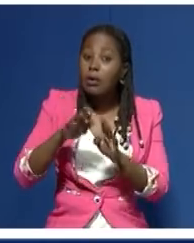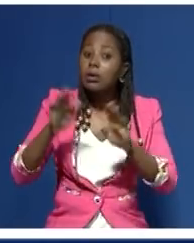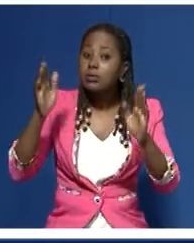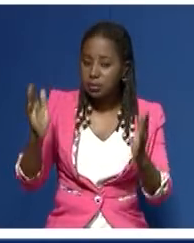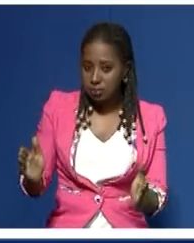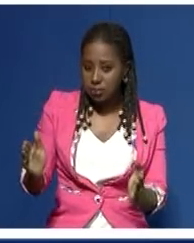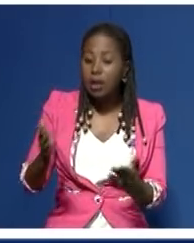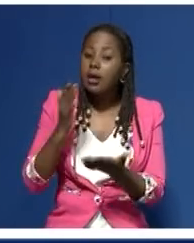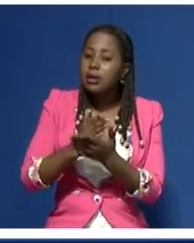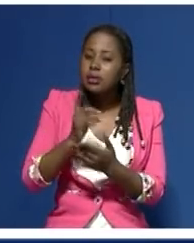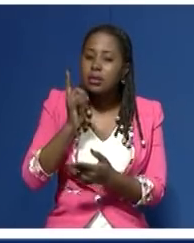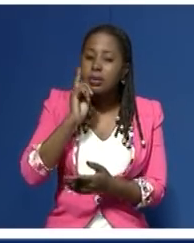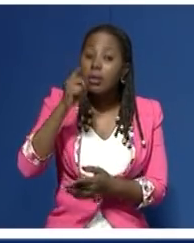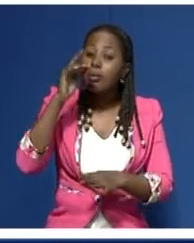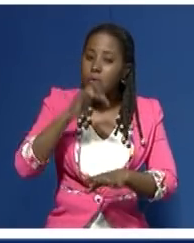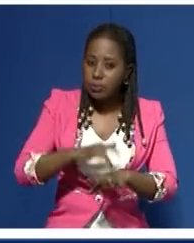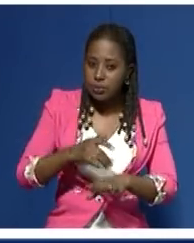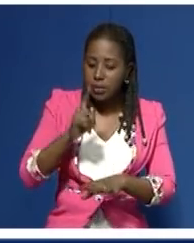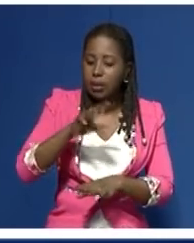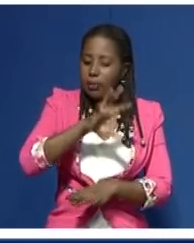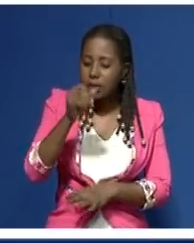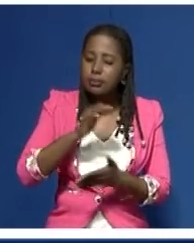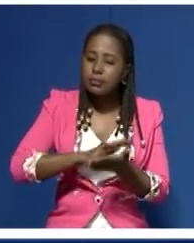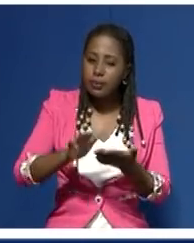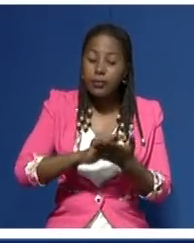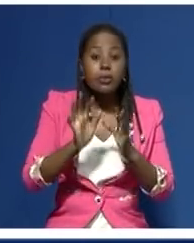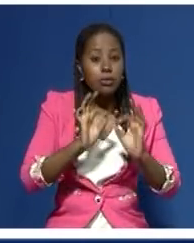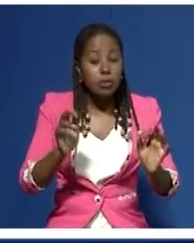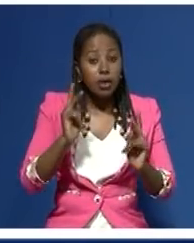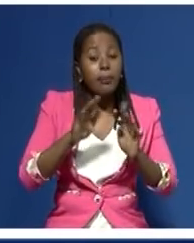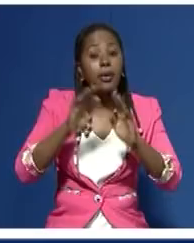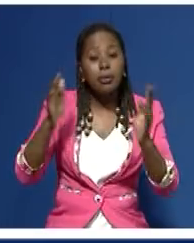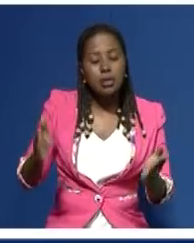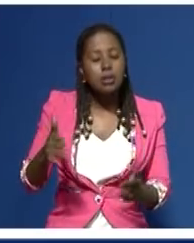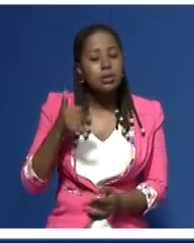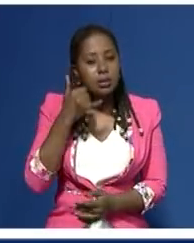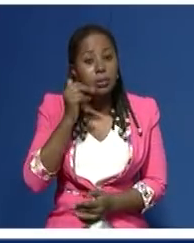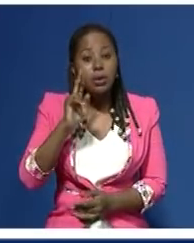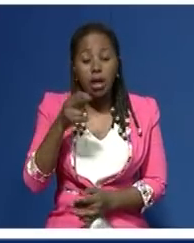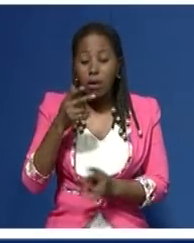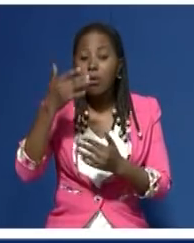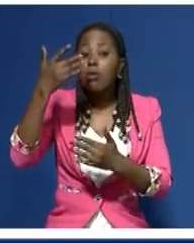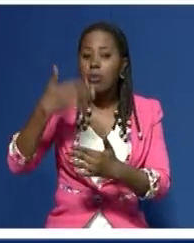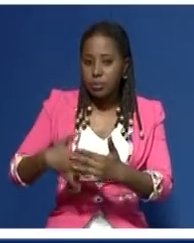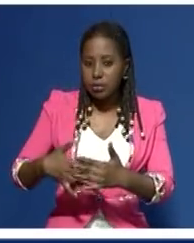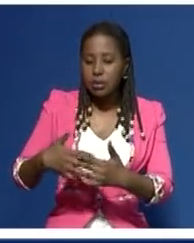kitanda. Hakikisha kila unapogusa panasafishwa vizuri, kama meza, simu ama